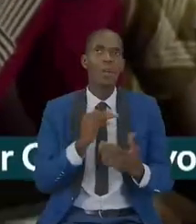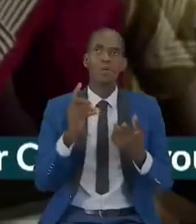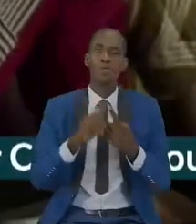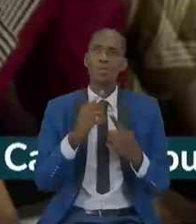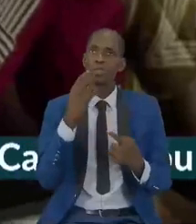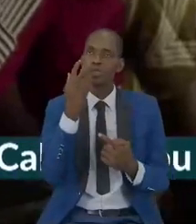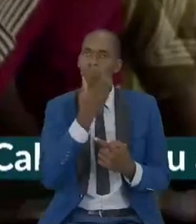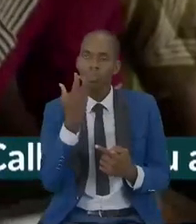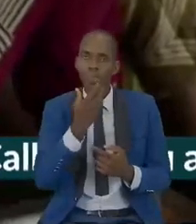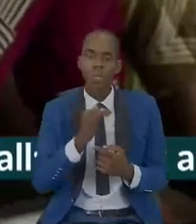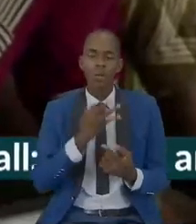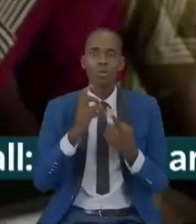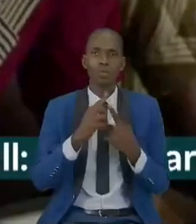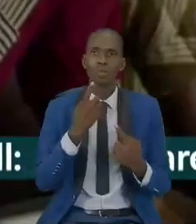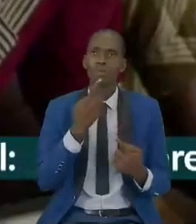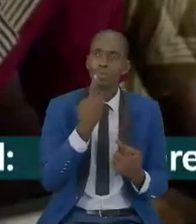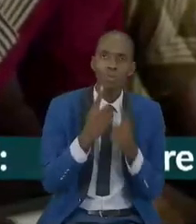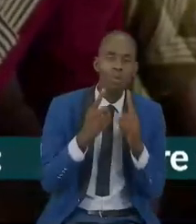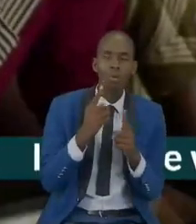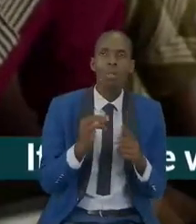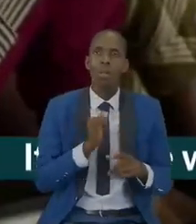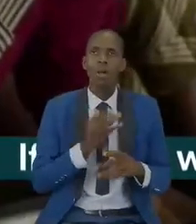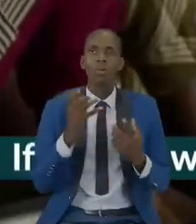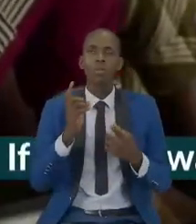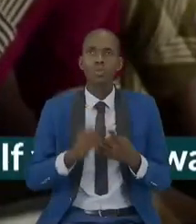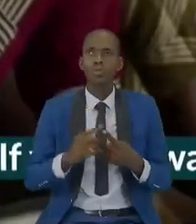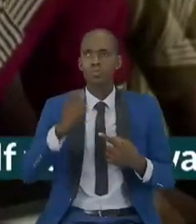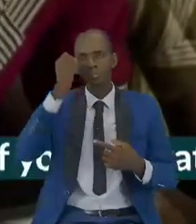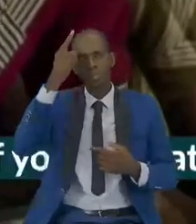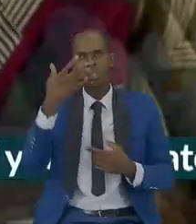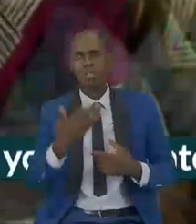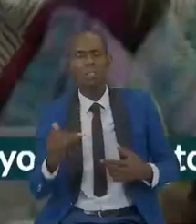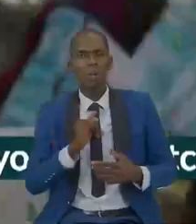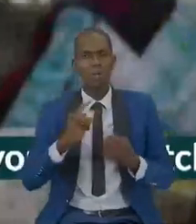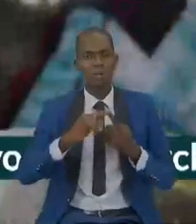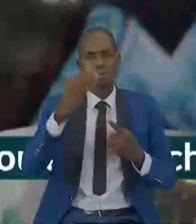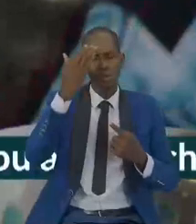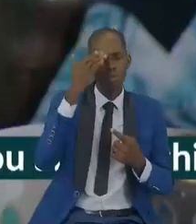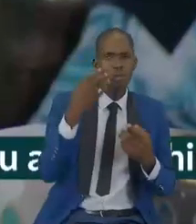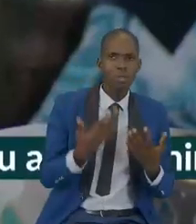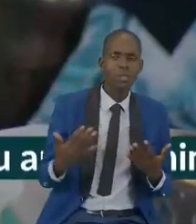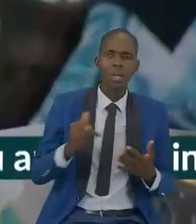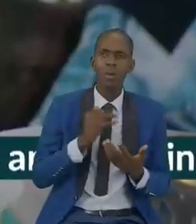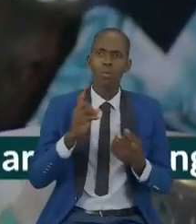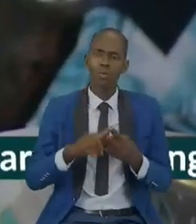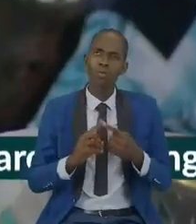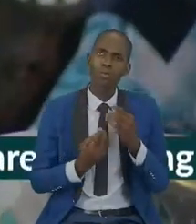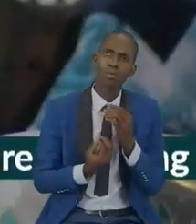va conduire à la réalisation que le ciel